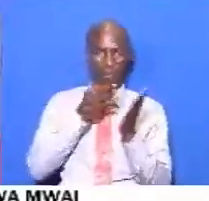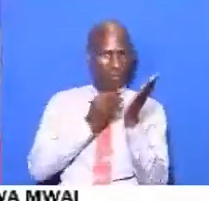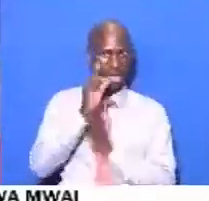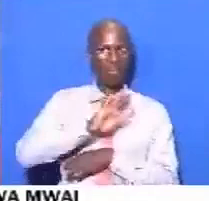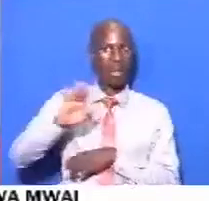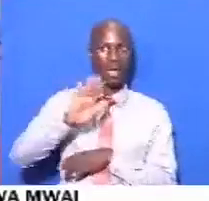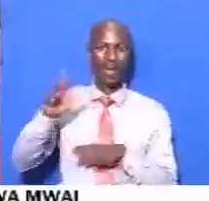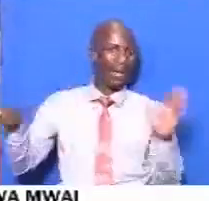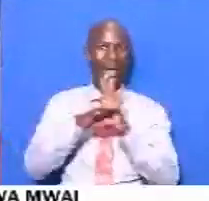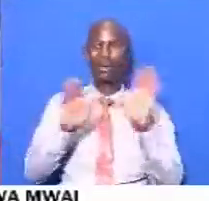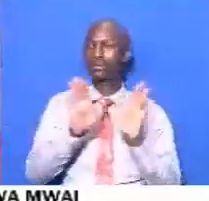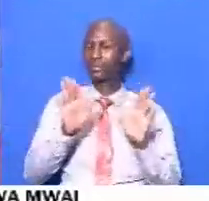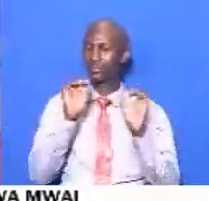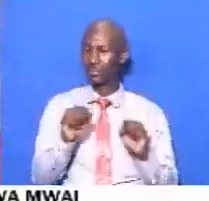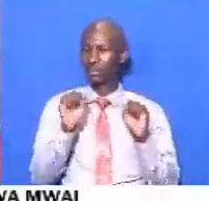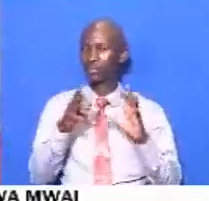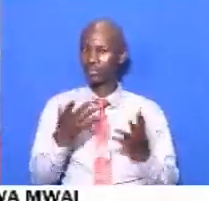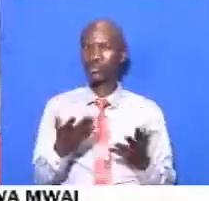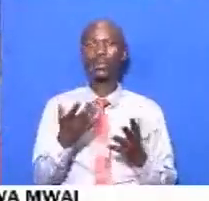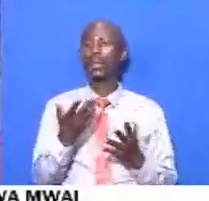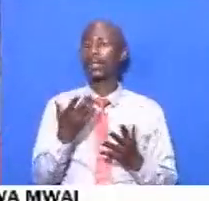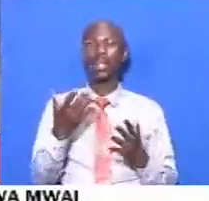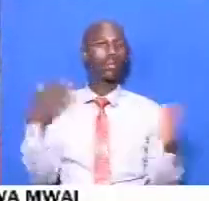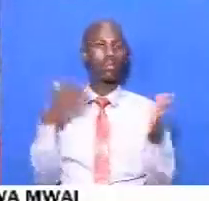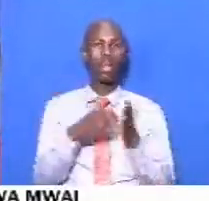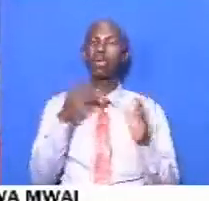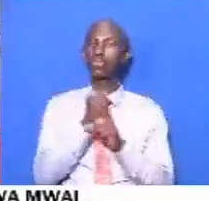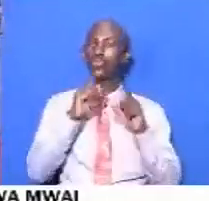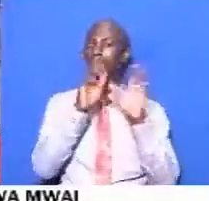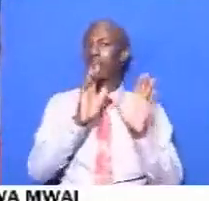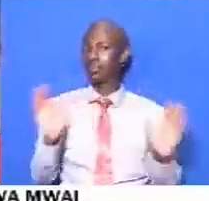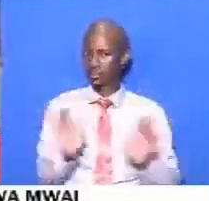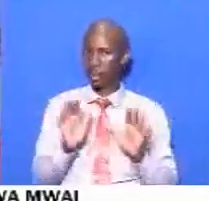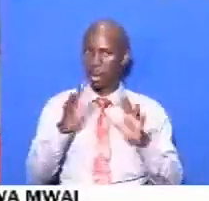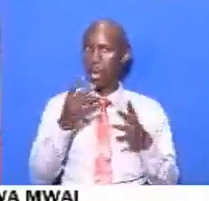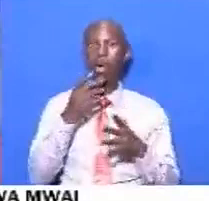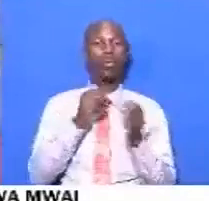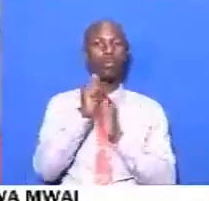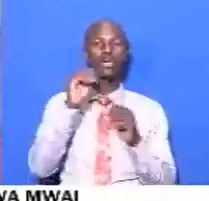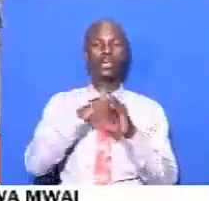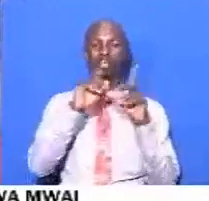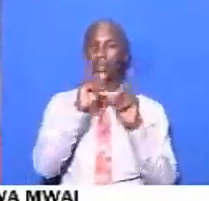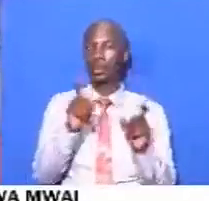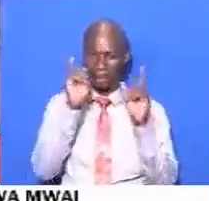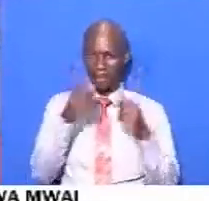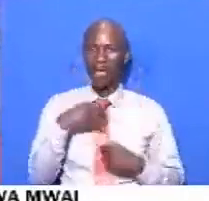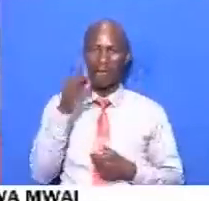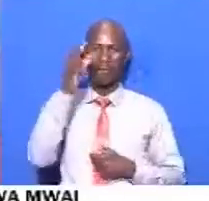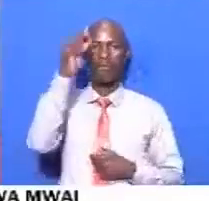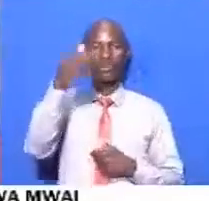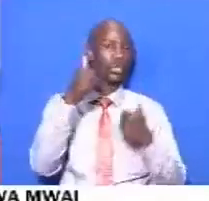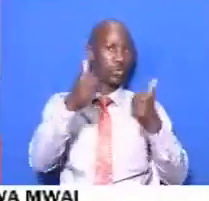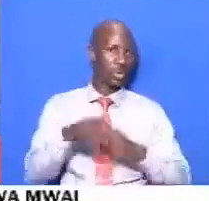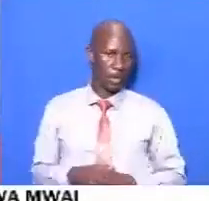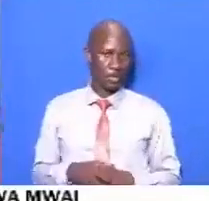va kuilunja nekenda maikaiva temwanya wa kwikamutiani kana kwikaneza masomo na maidhwa na uni wa